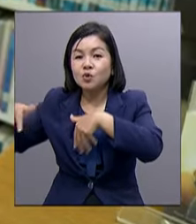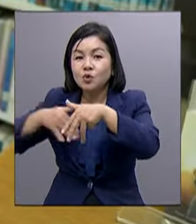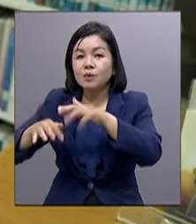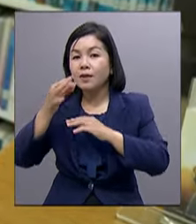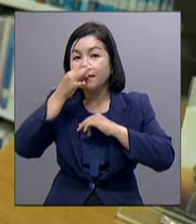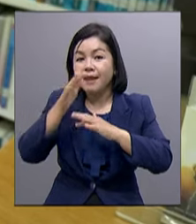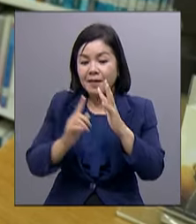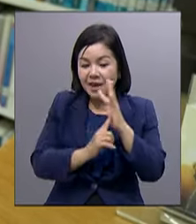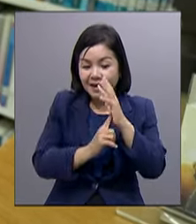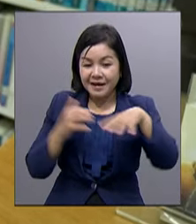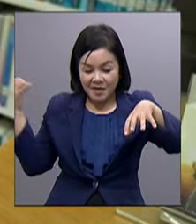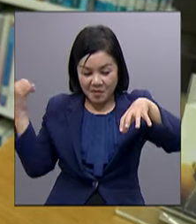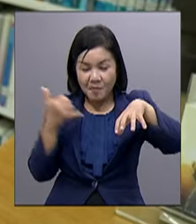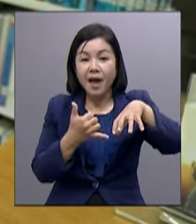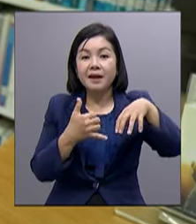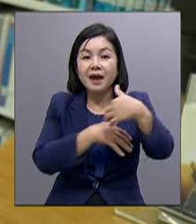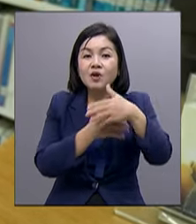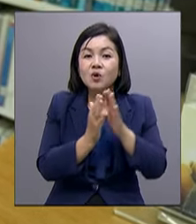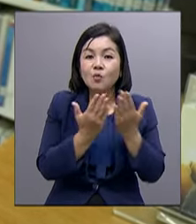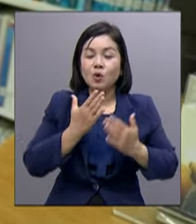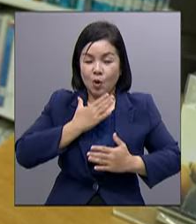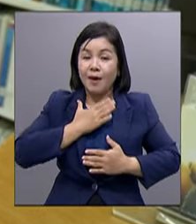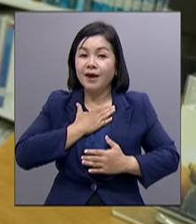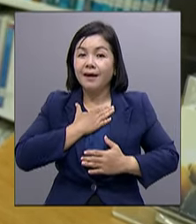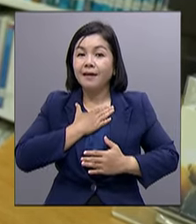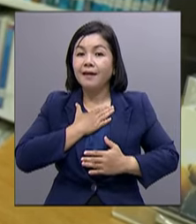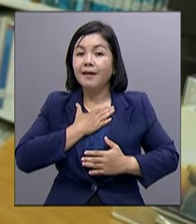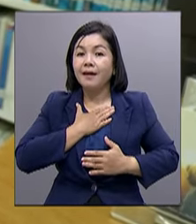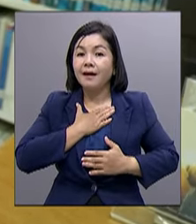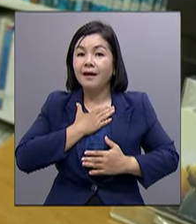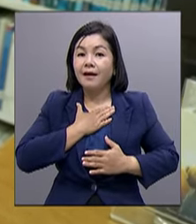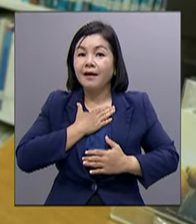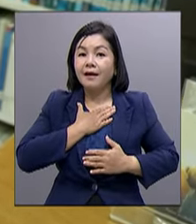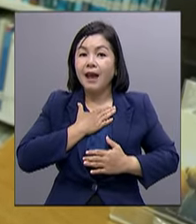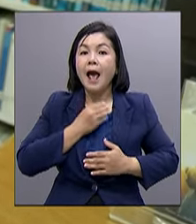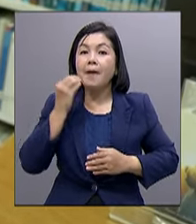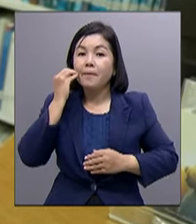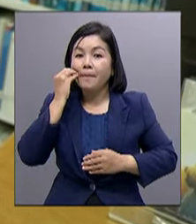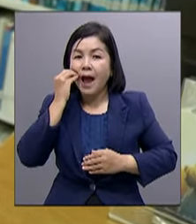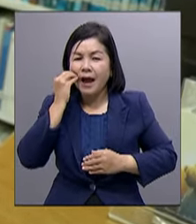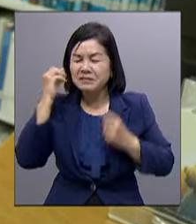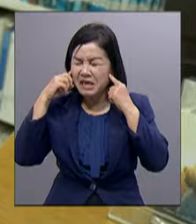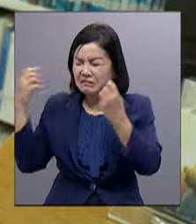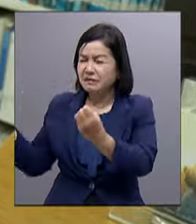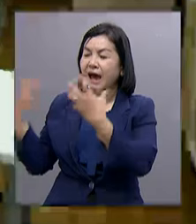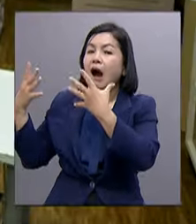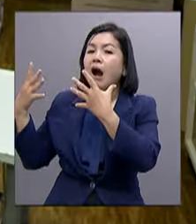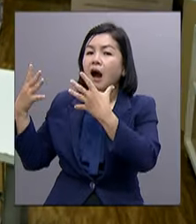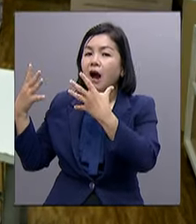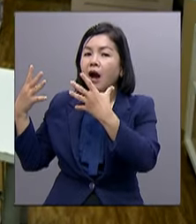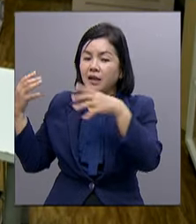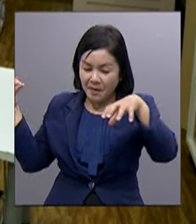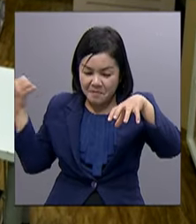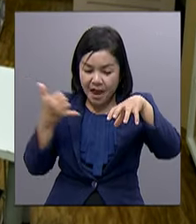าใช้ห้องสมุดแล้วก็บางคนเนี่ยอย่างเช่นหนูก็บางทีบ้านก็มีเสียงดังเงี้ยค่ะก็เลยอยากมาหา